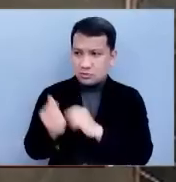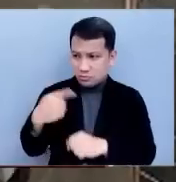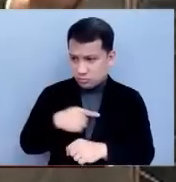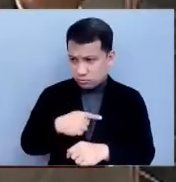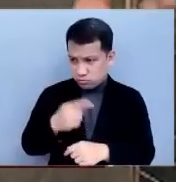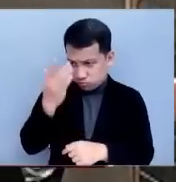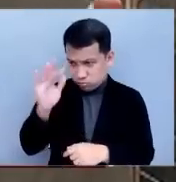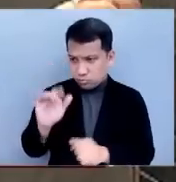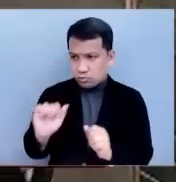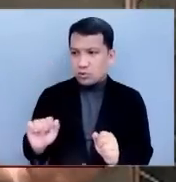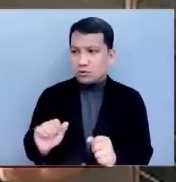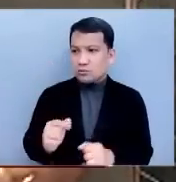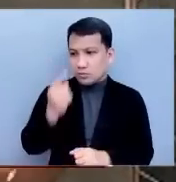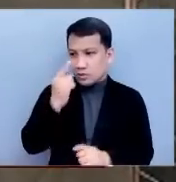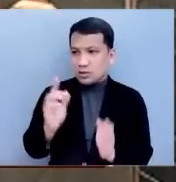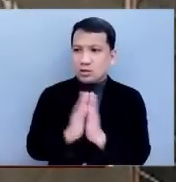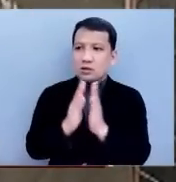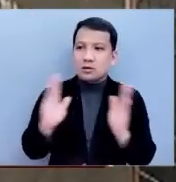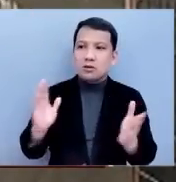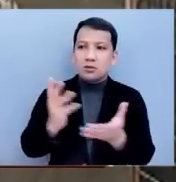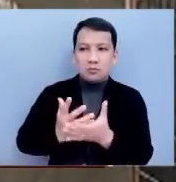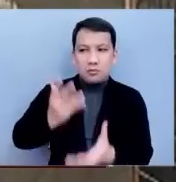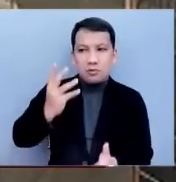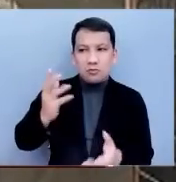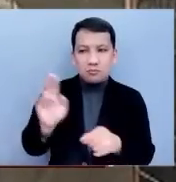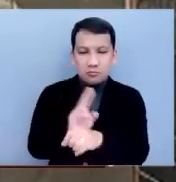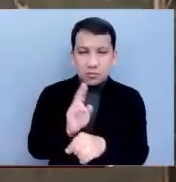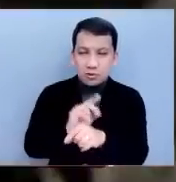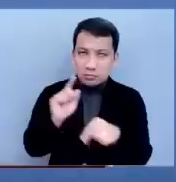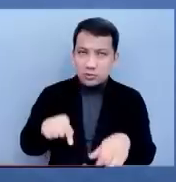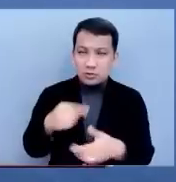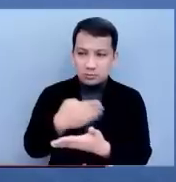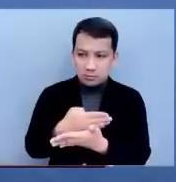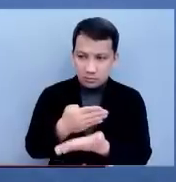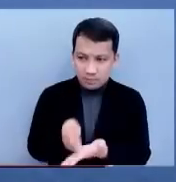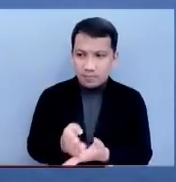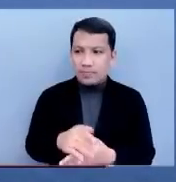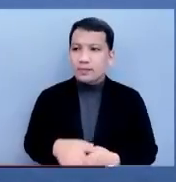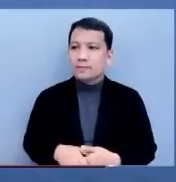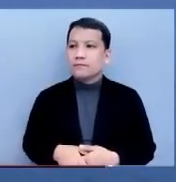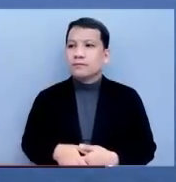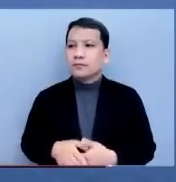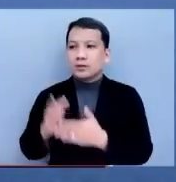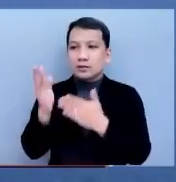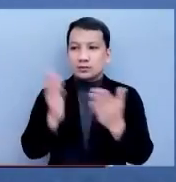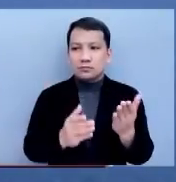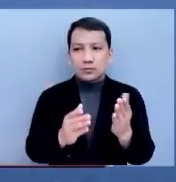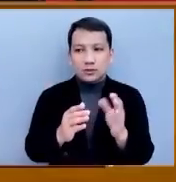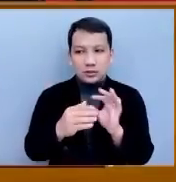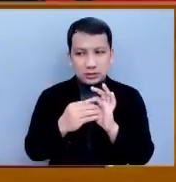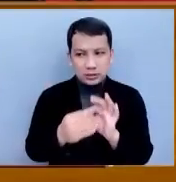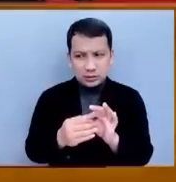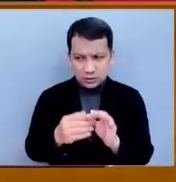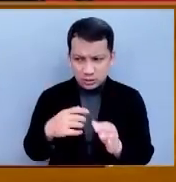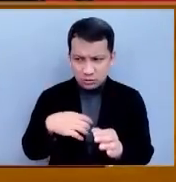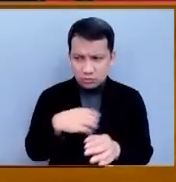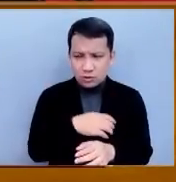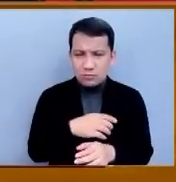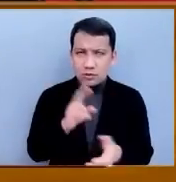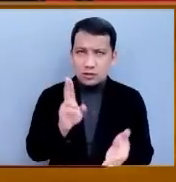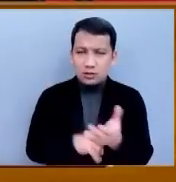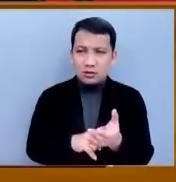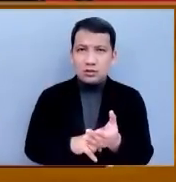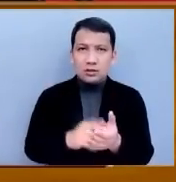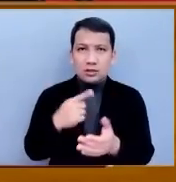ay lalaki yan at magagamit natin yung pondong yan. Dadalhin sa Kamara ang MIF Bill para pirmahan ni